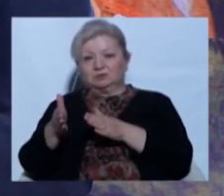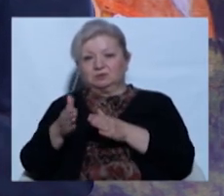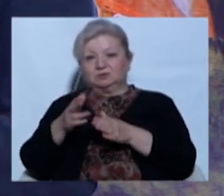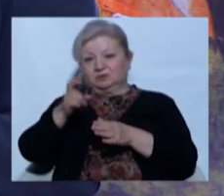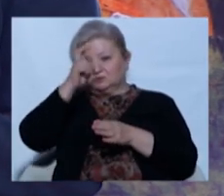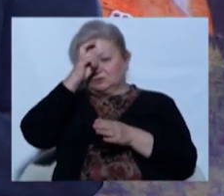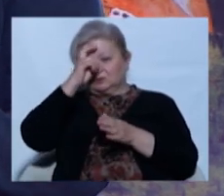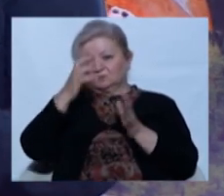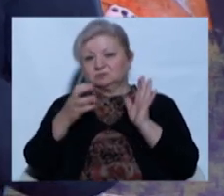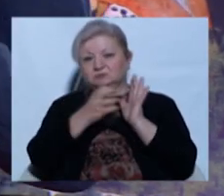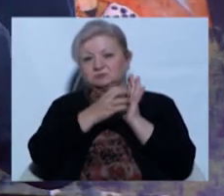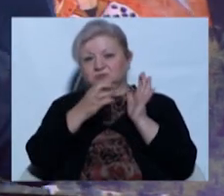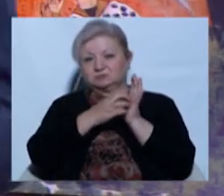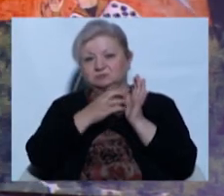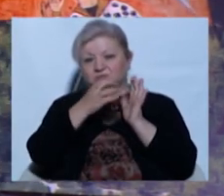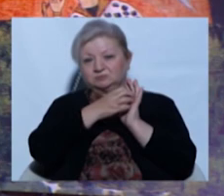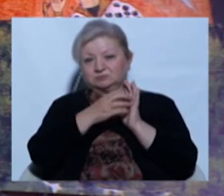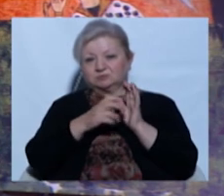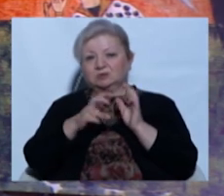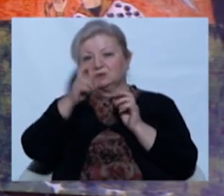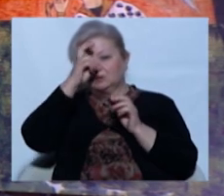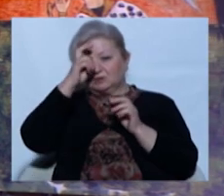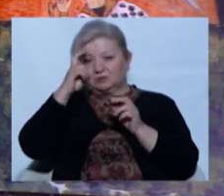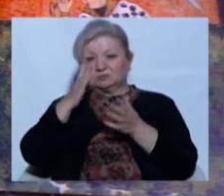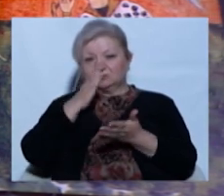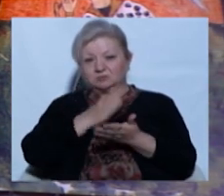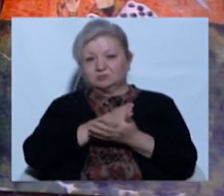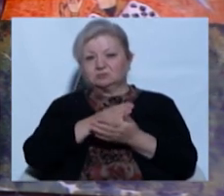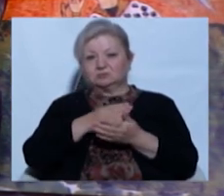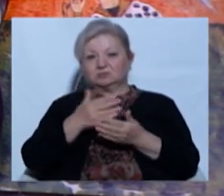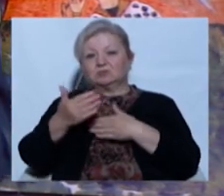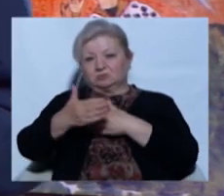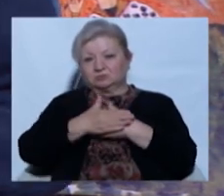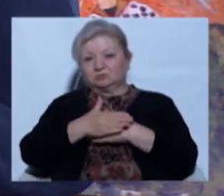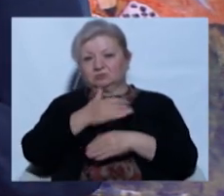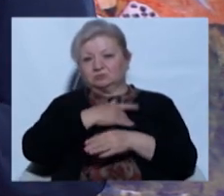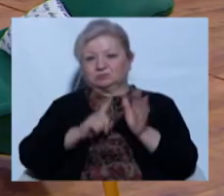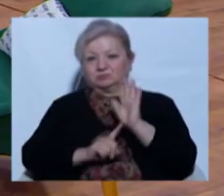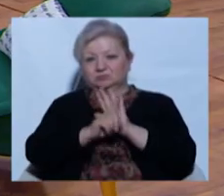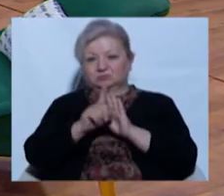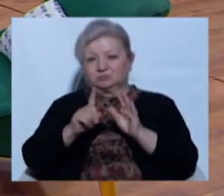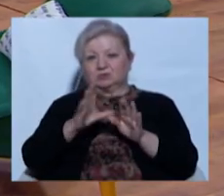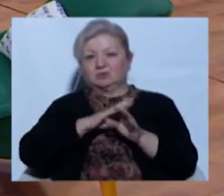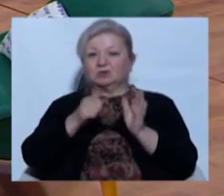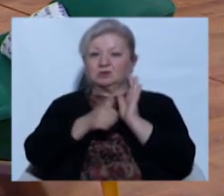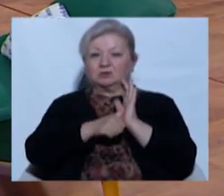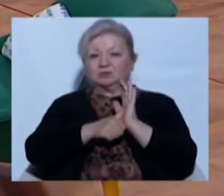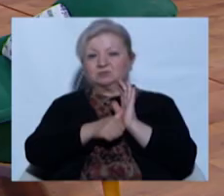სახელმწიფო სიმბოლიკებზე. სახელმწიფოები, მე გითხარით, რომ სახელმწიფოები დაახლოებით შეიქმნა ასე 6000 წლის წინ და